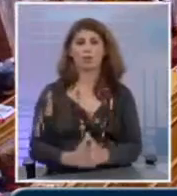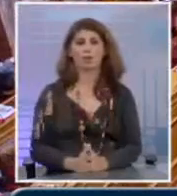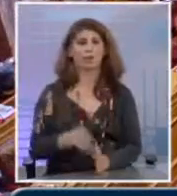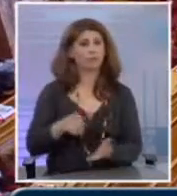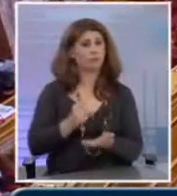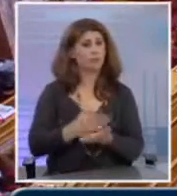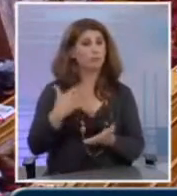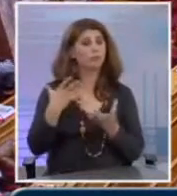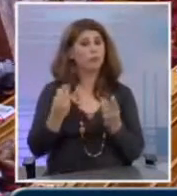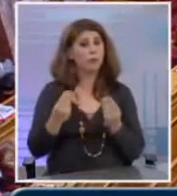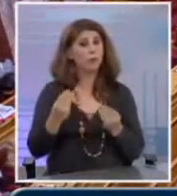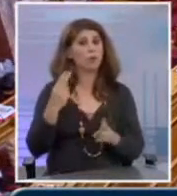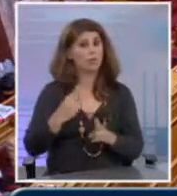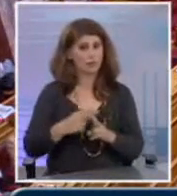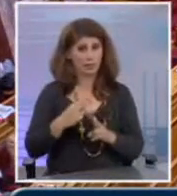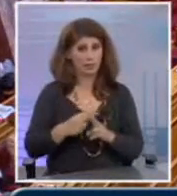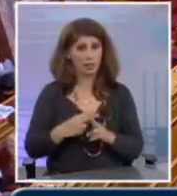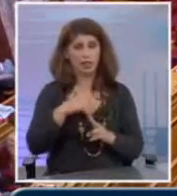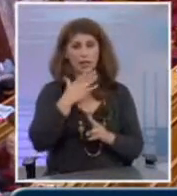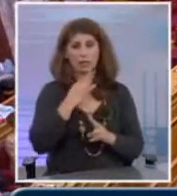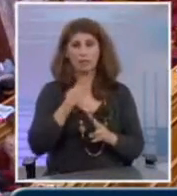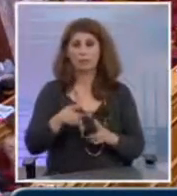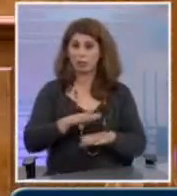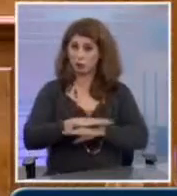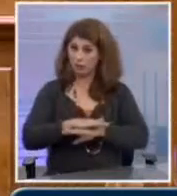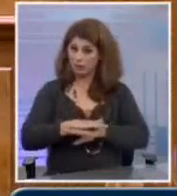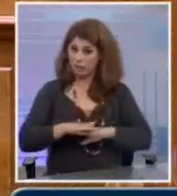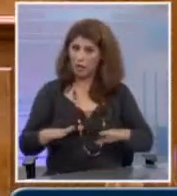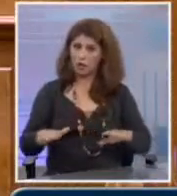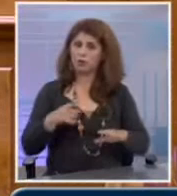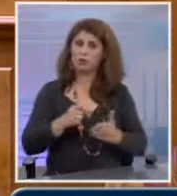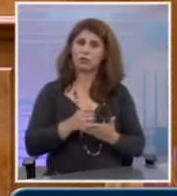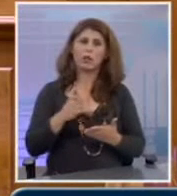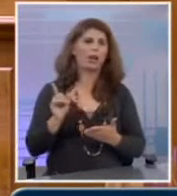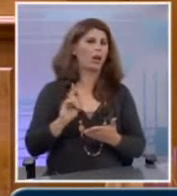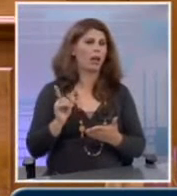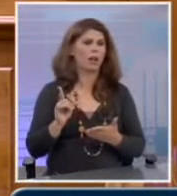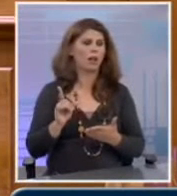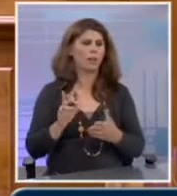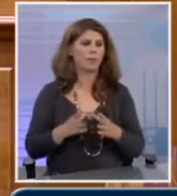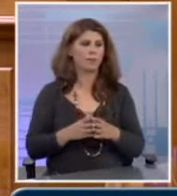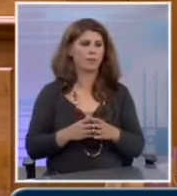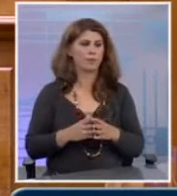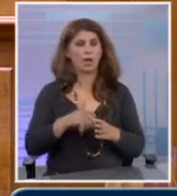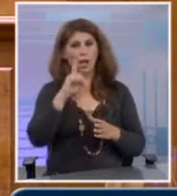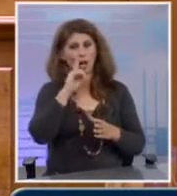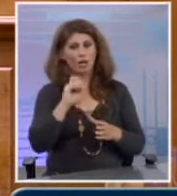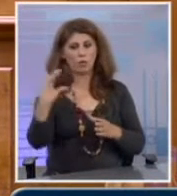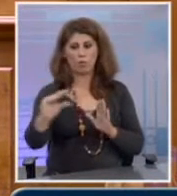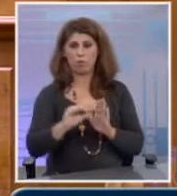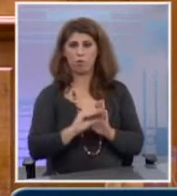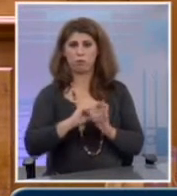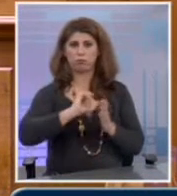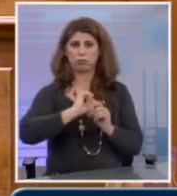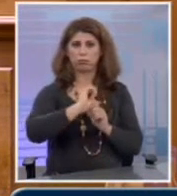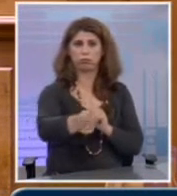είναι ιδιαίτερα σημαντική, διότι με την ολοκλήρωσή της δεν εκταμιεύεται απλώς το αναγκαίο ποσό για την εξόφληση